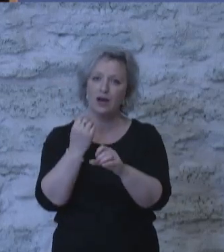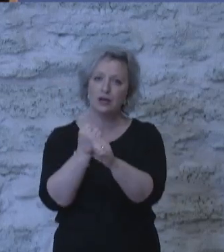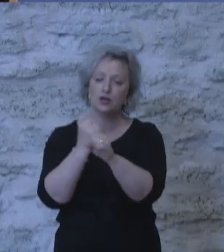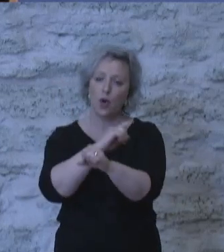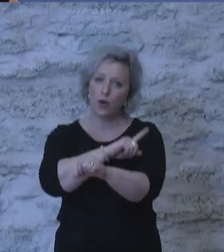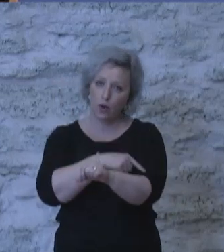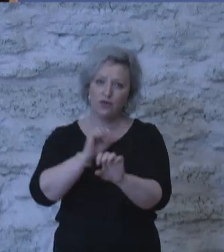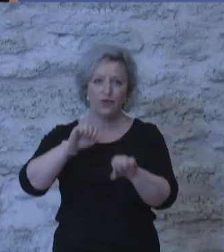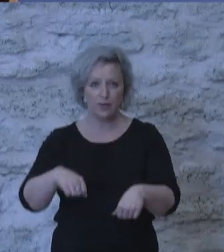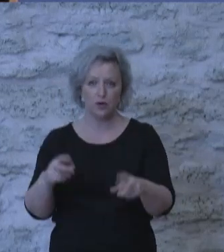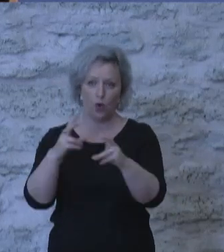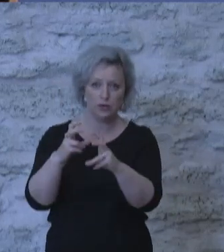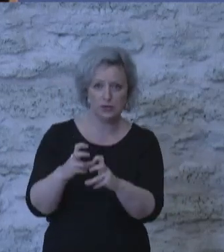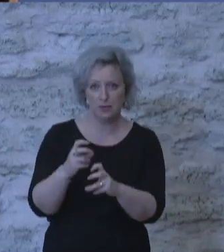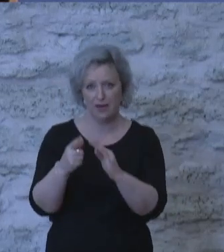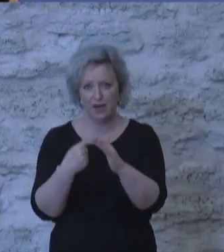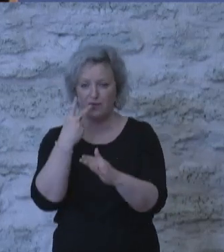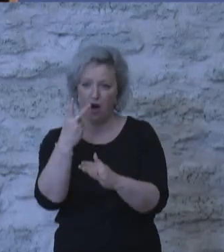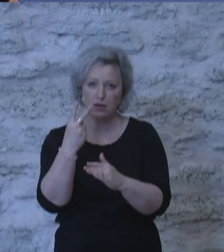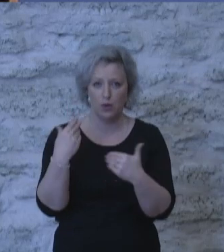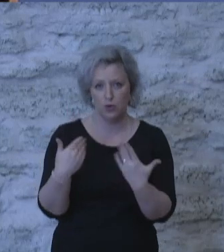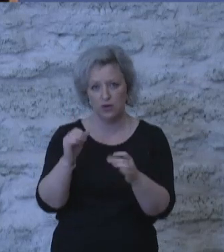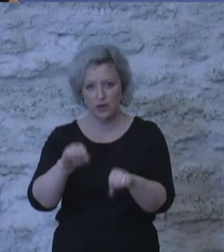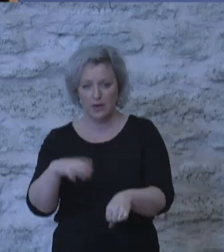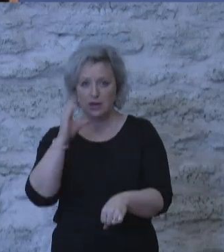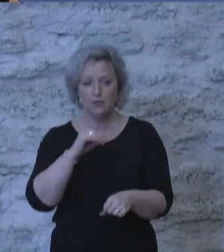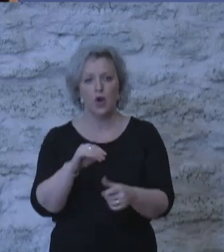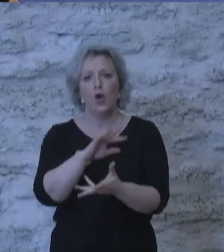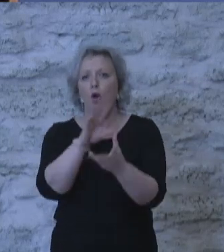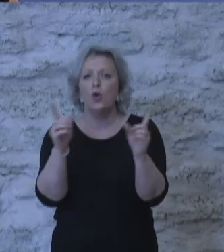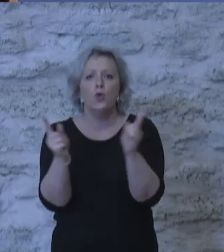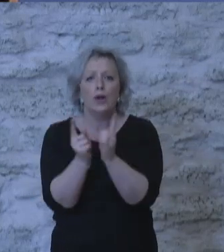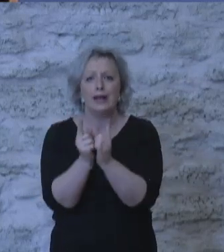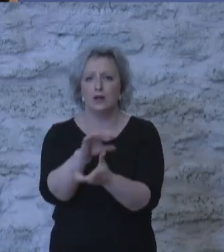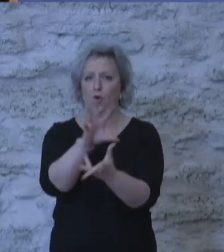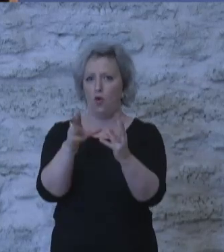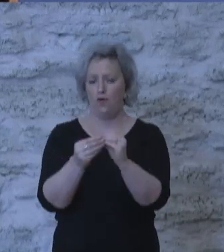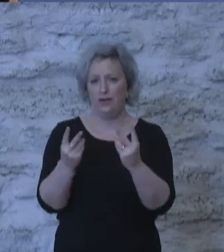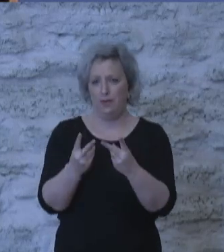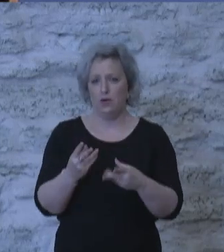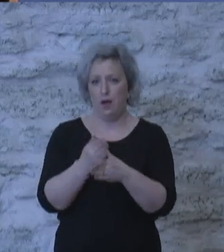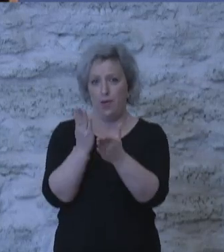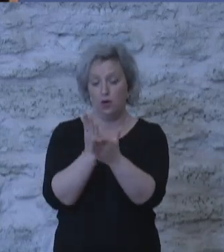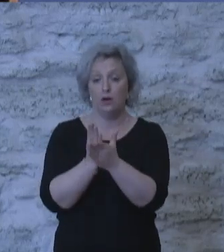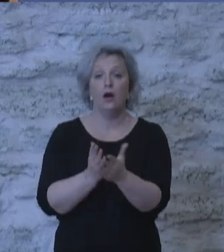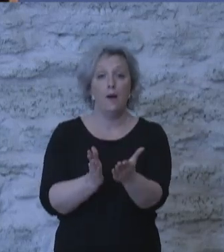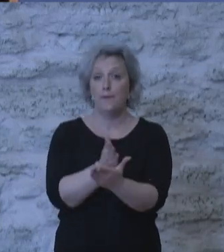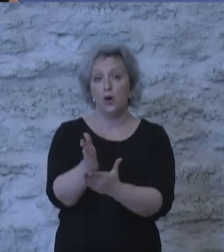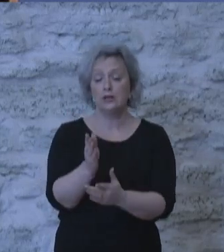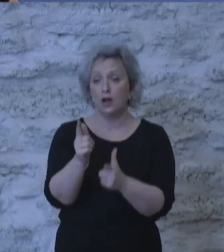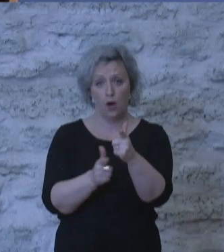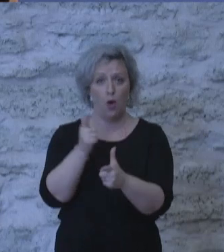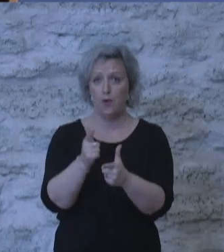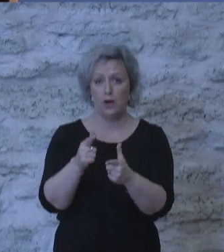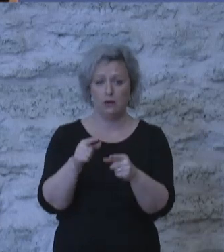võimalusi. Need on lühidalt kokkuvõttes need samud, mis me oleme astunud. Aga poliitika loomulikult tungib